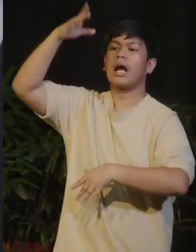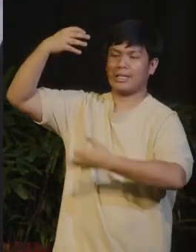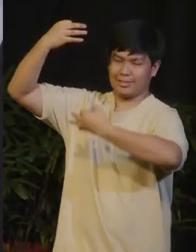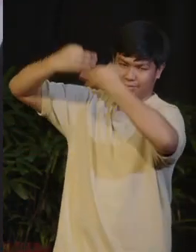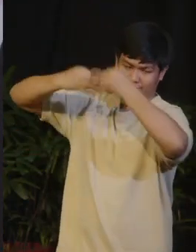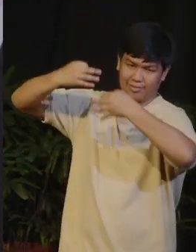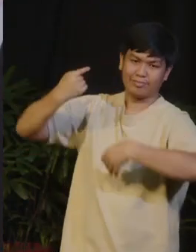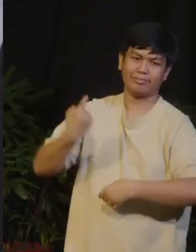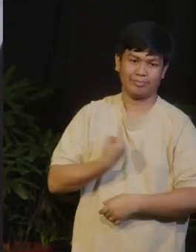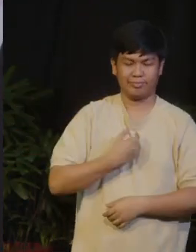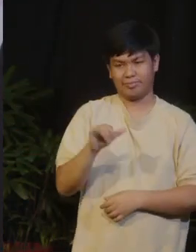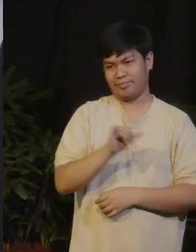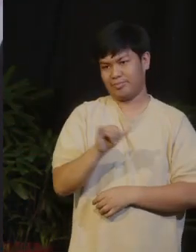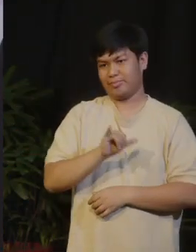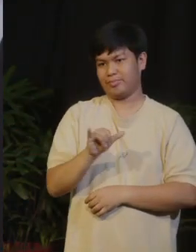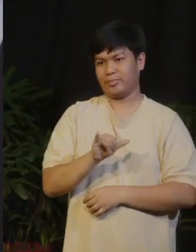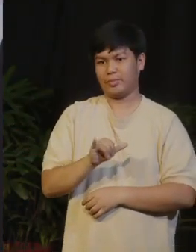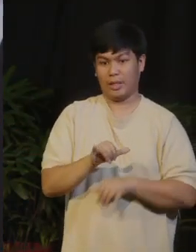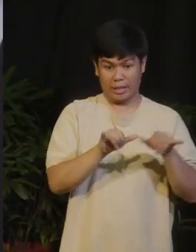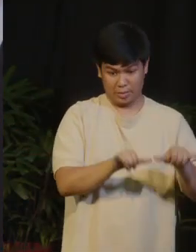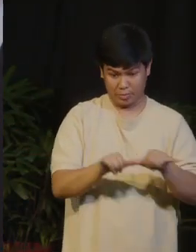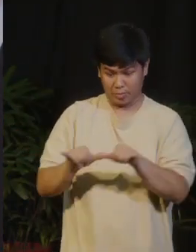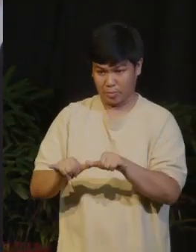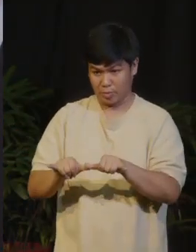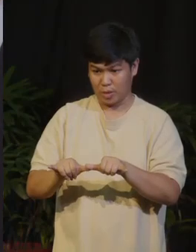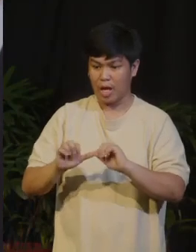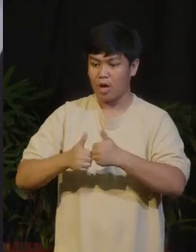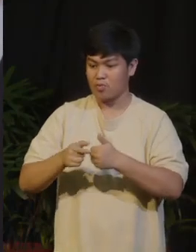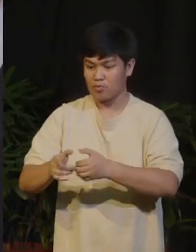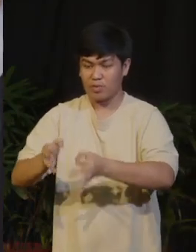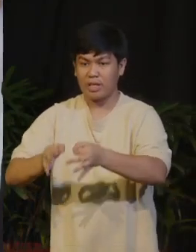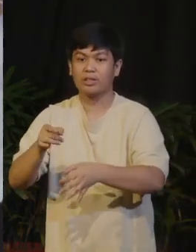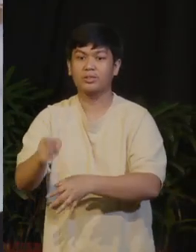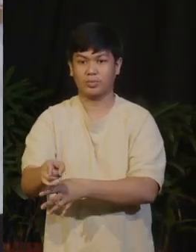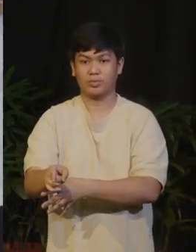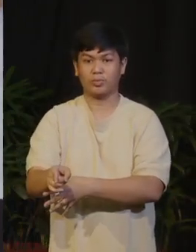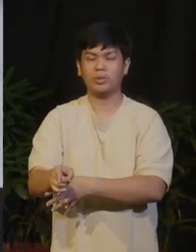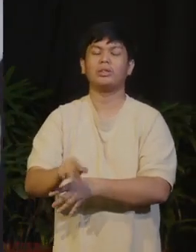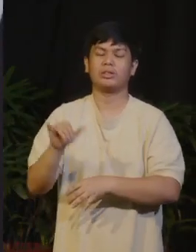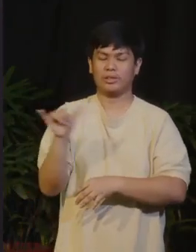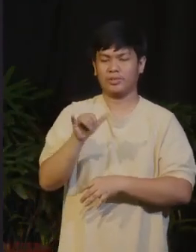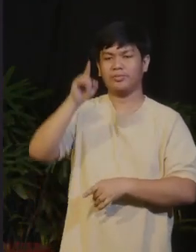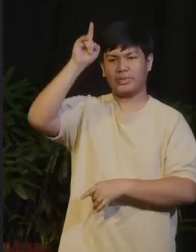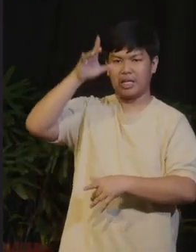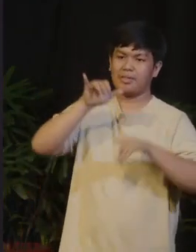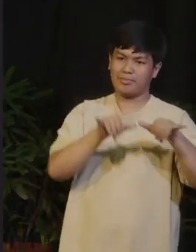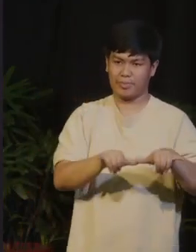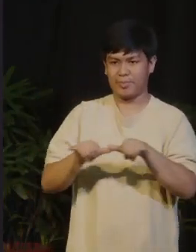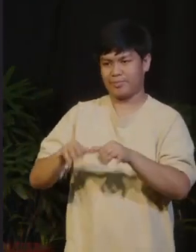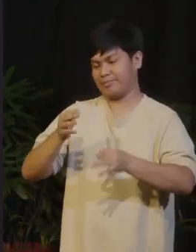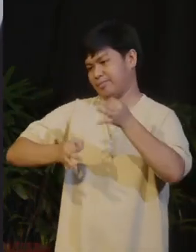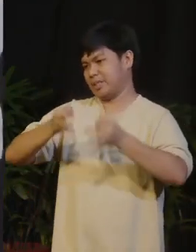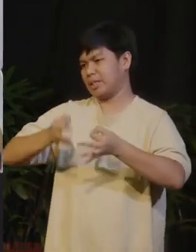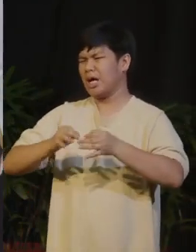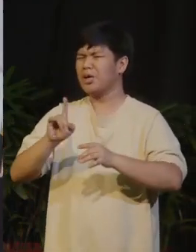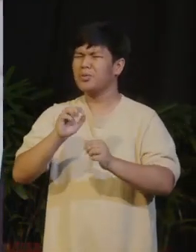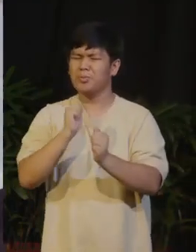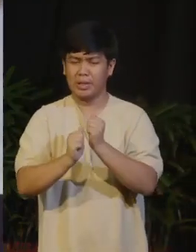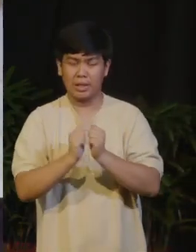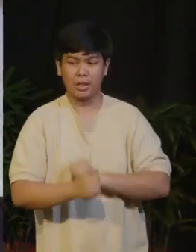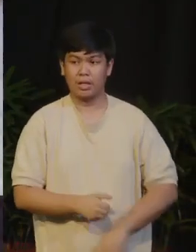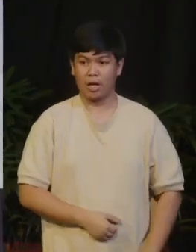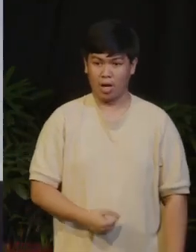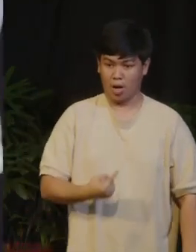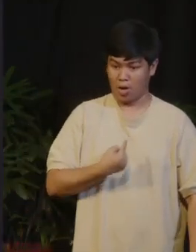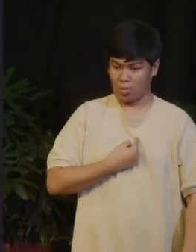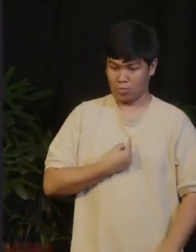and with the measure you use it will be measured to you. So kung kayo ay mapagkundina, self-righteous judgment, ang